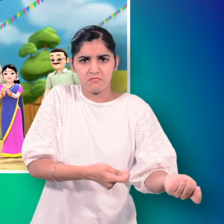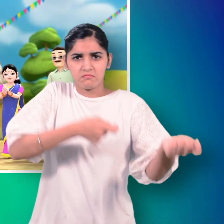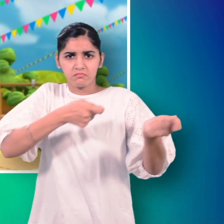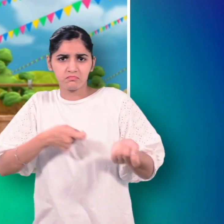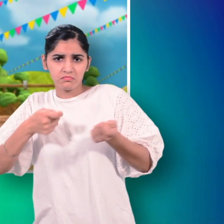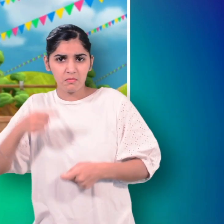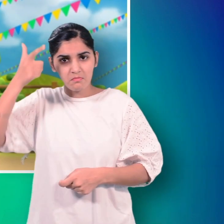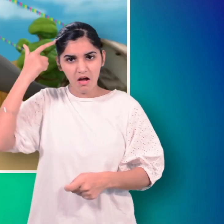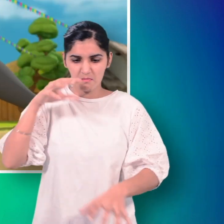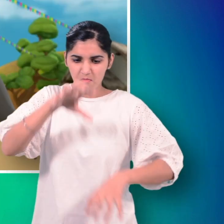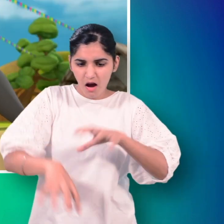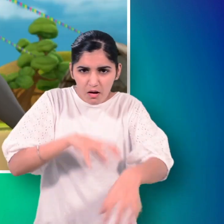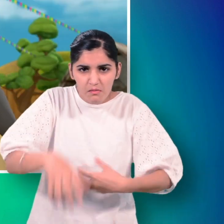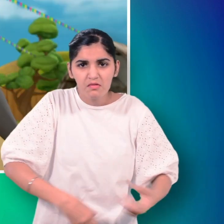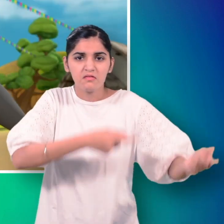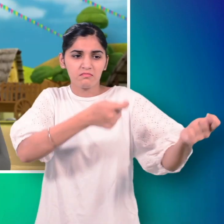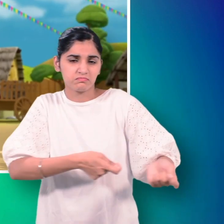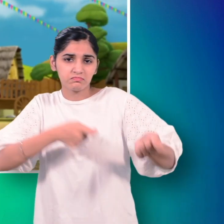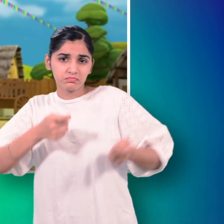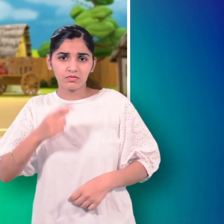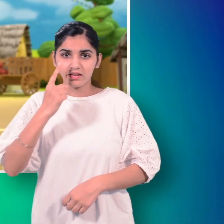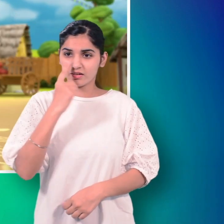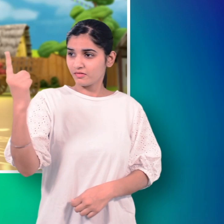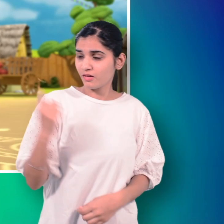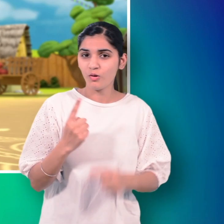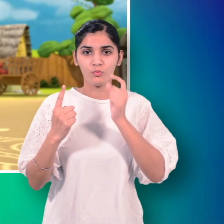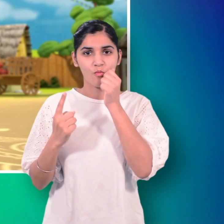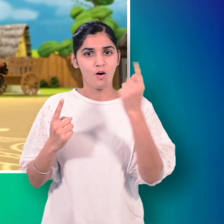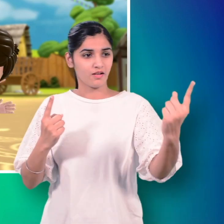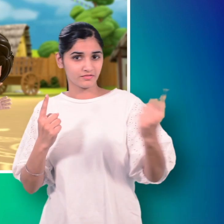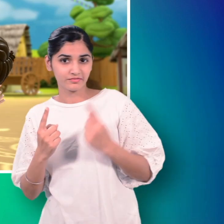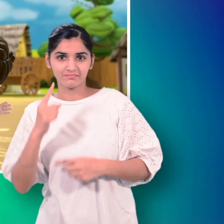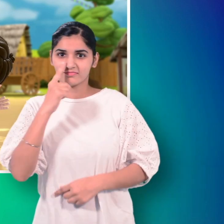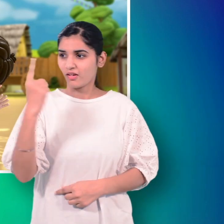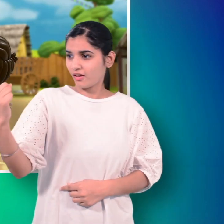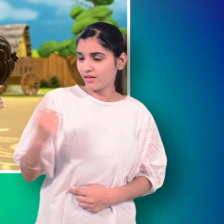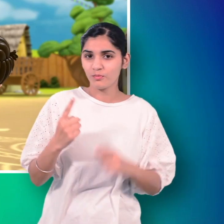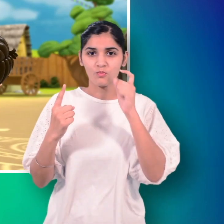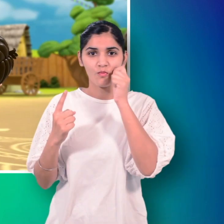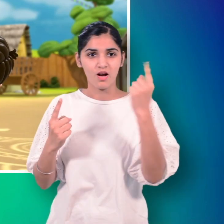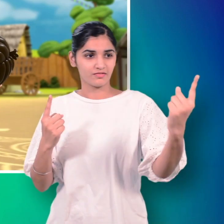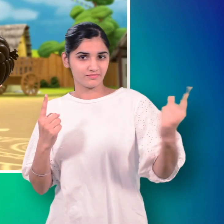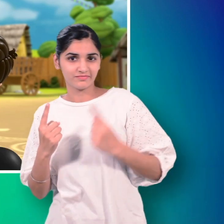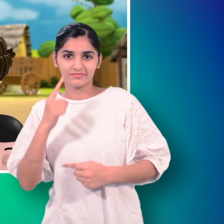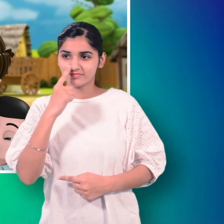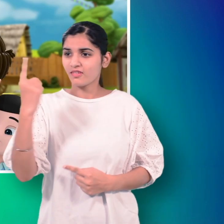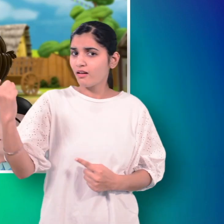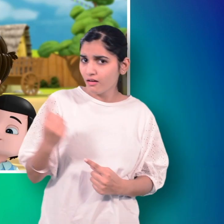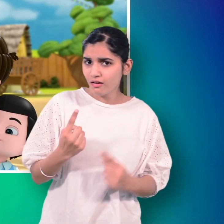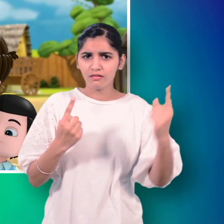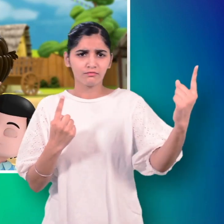अपना भालू लाया, काला अपना भालू लाया। मन्नू आई, दीपक आया, पूजा आई,